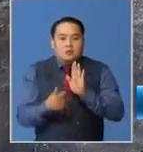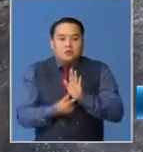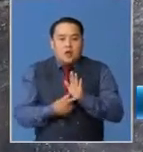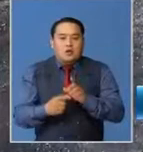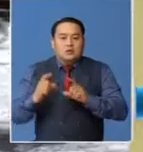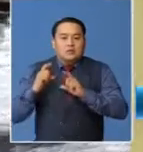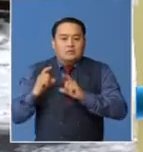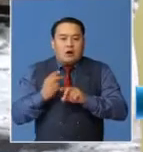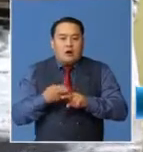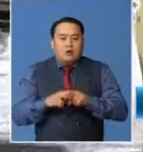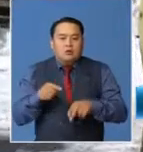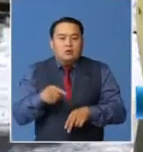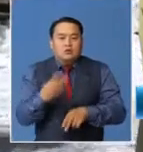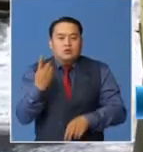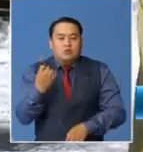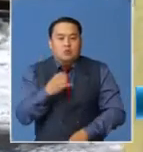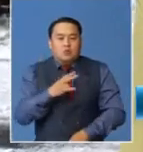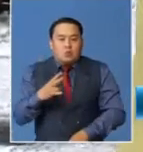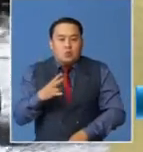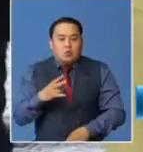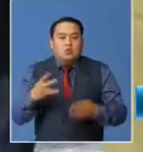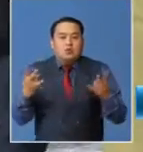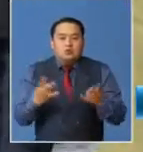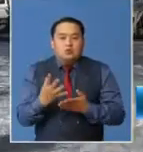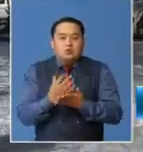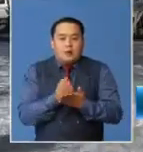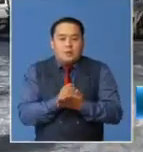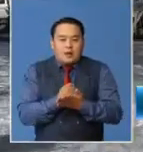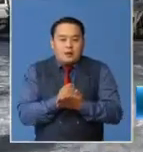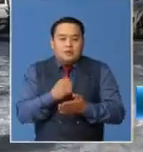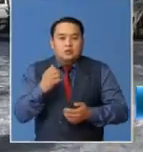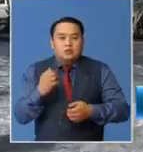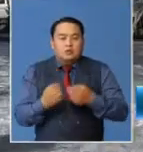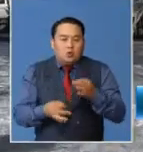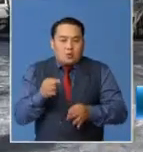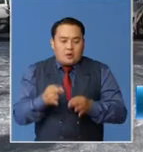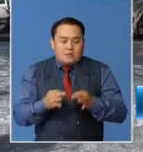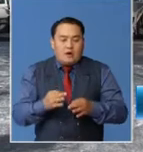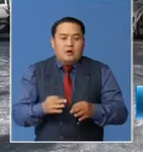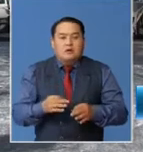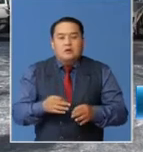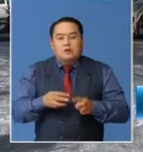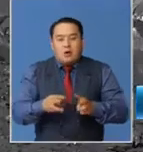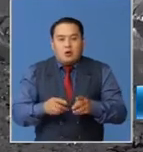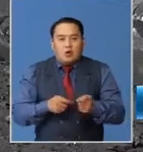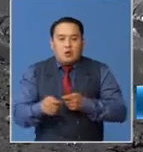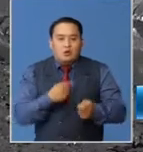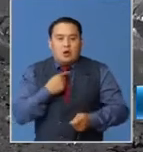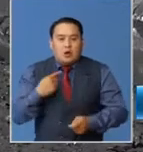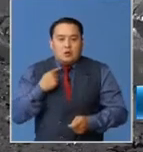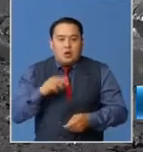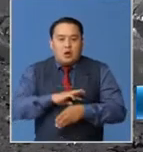вагонов, что составляет 1100 тонн. То есть необходимый запас твердого топлива до начала отопительного сезона руководство